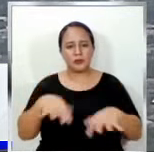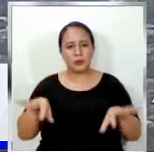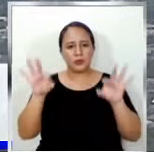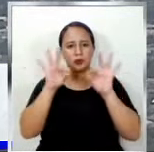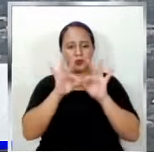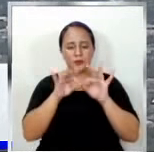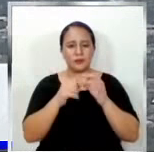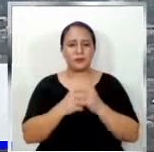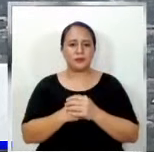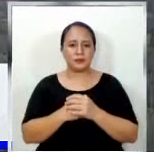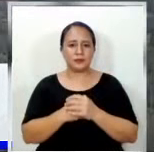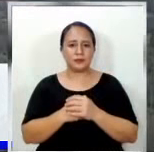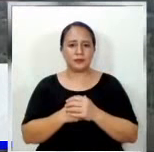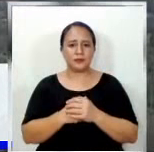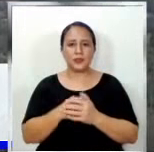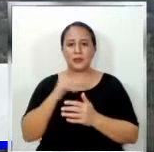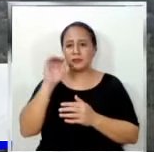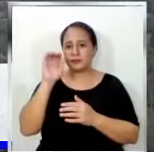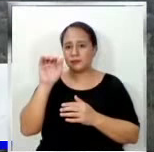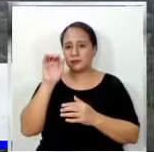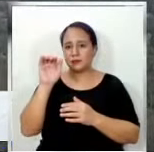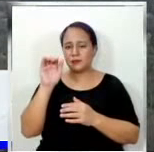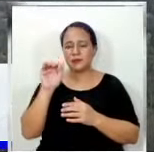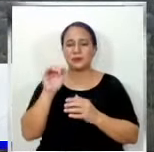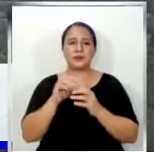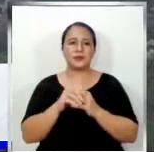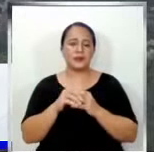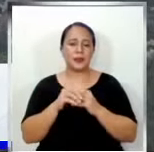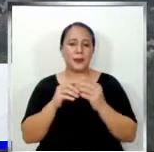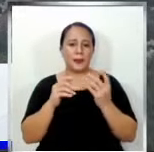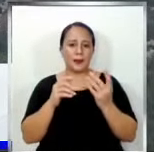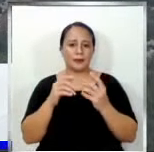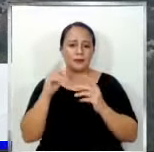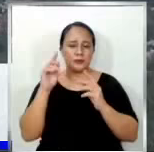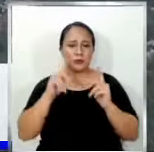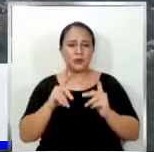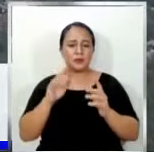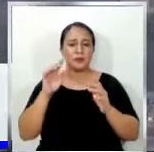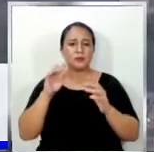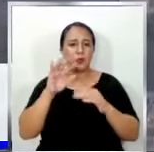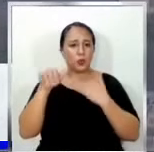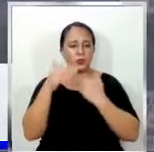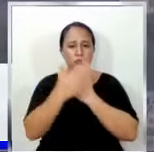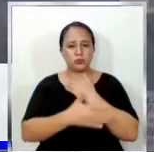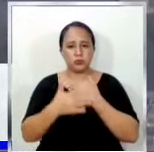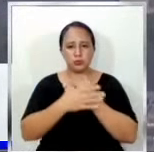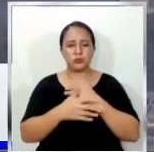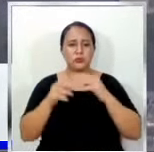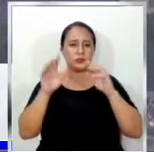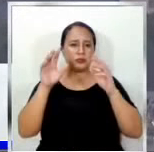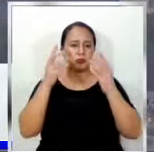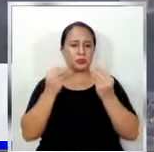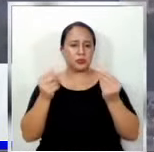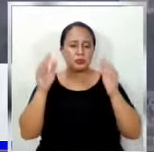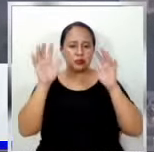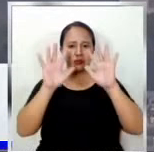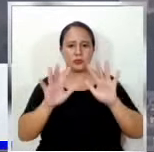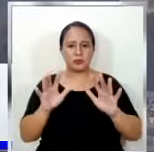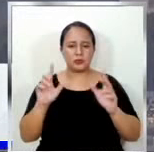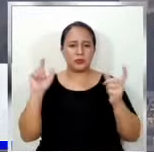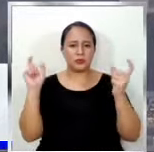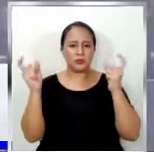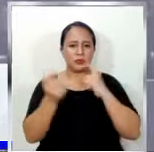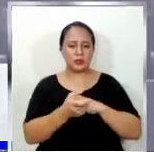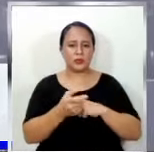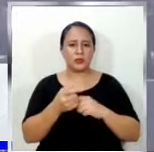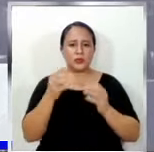din ng Pangulo sa lahat ng bansa para tugunan ang problema ng climate change kung saan ang mga mahihirap na bansa at yung mga may maliit na contribution lang sa global